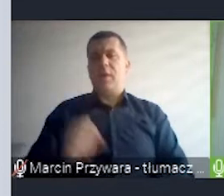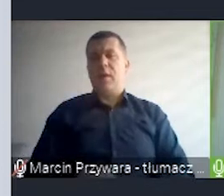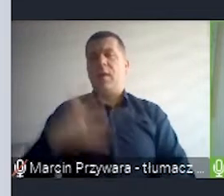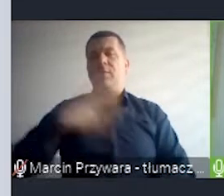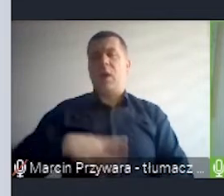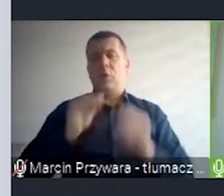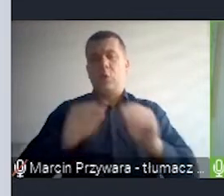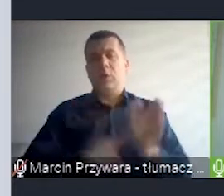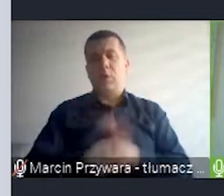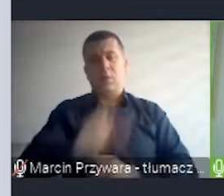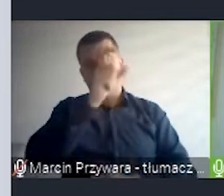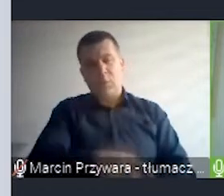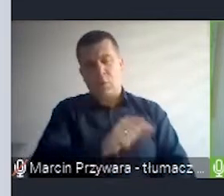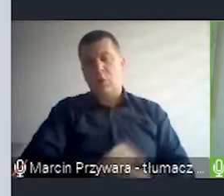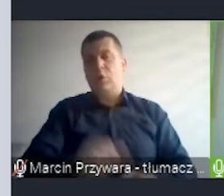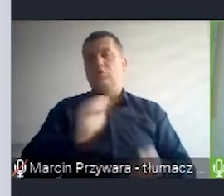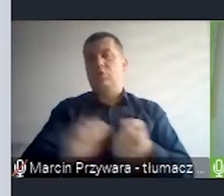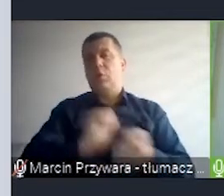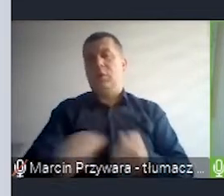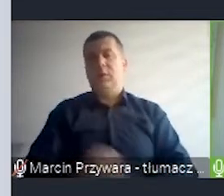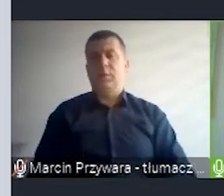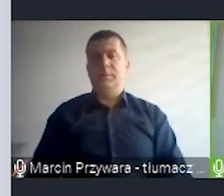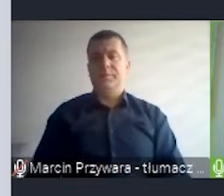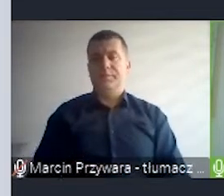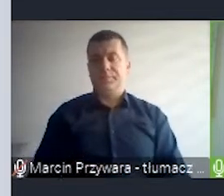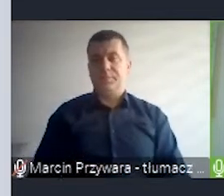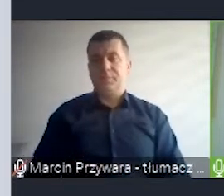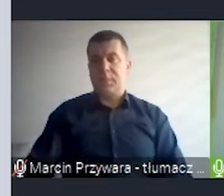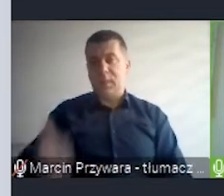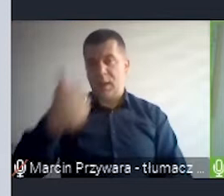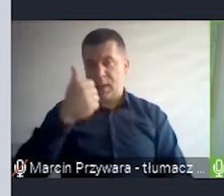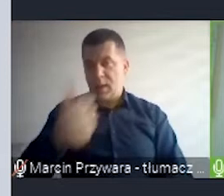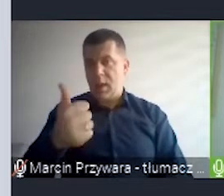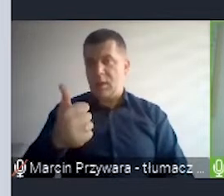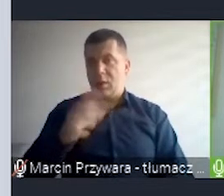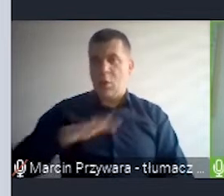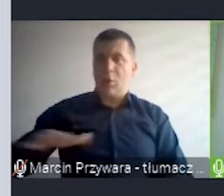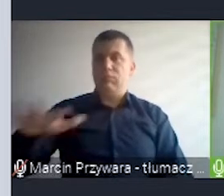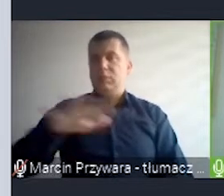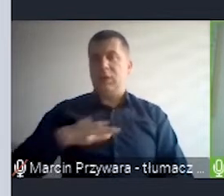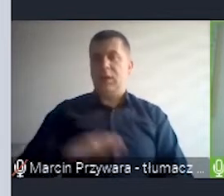szkolenia dla tego uczestnika jest wartością szkody. Natomiast w jednym jedynym obszarze